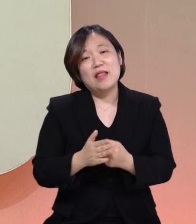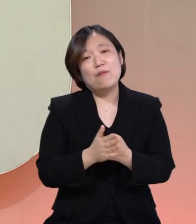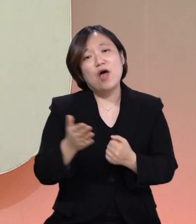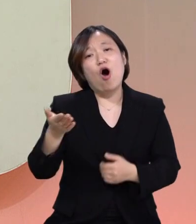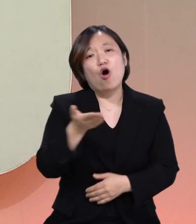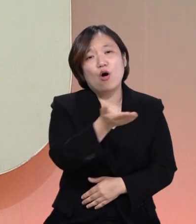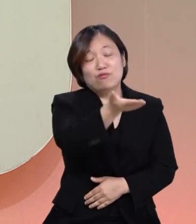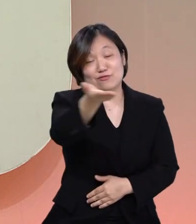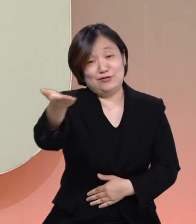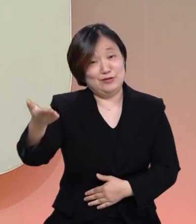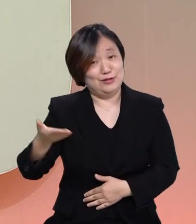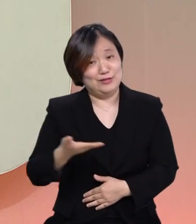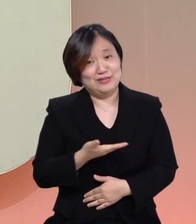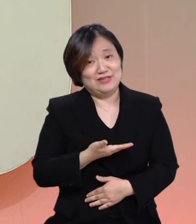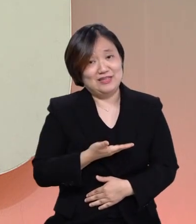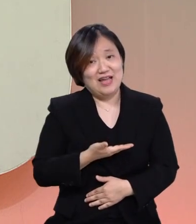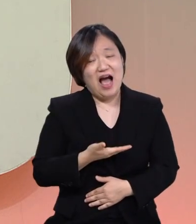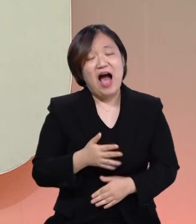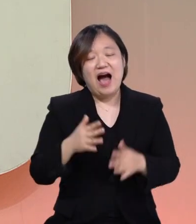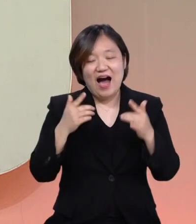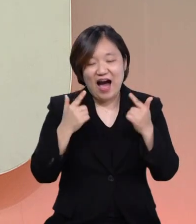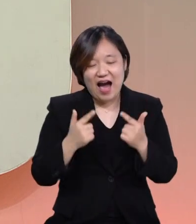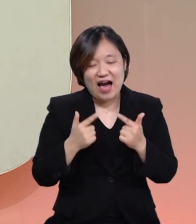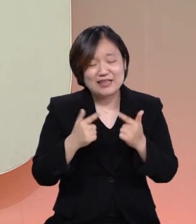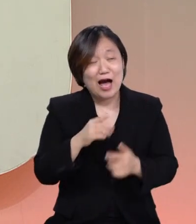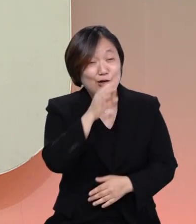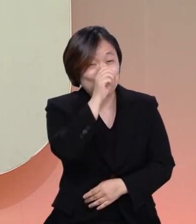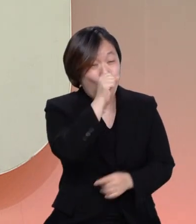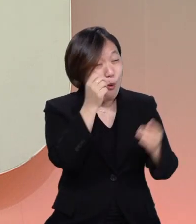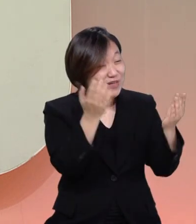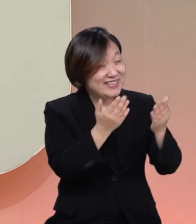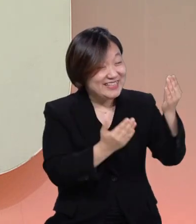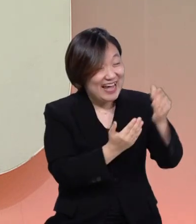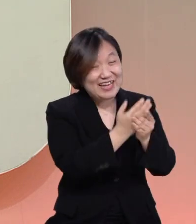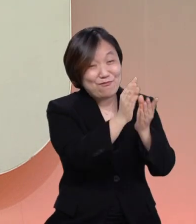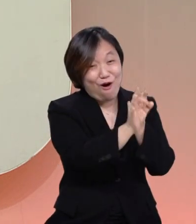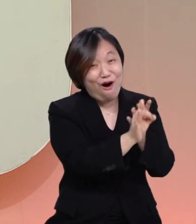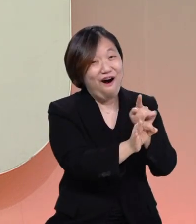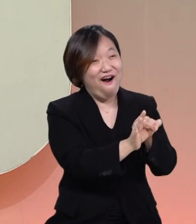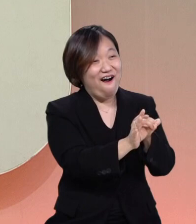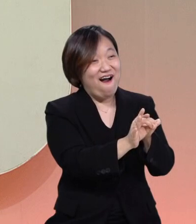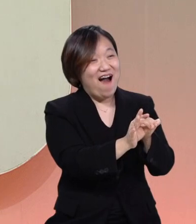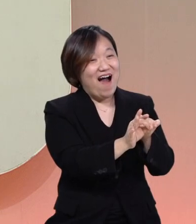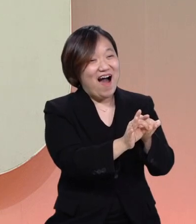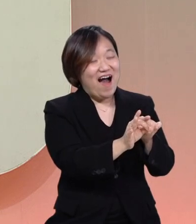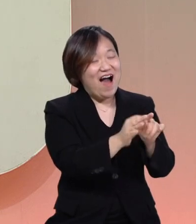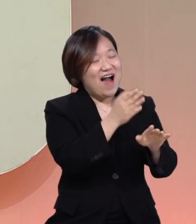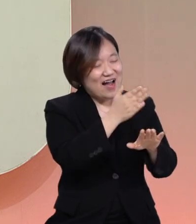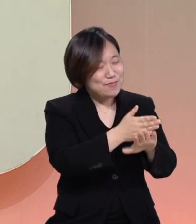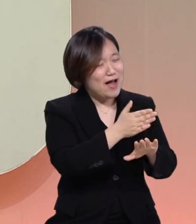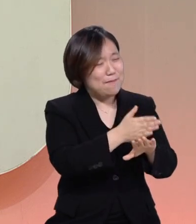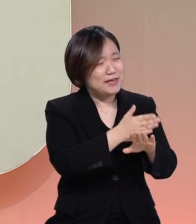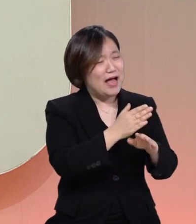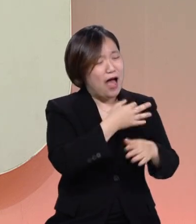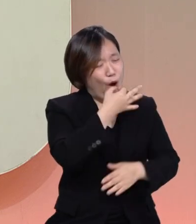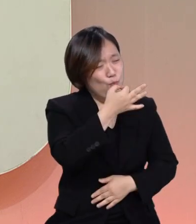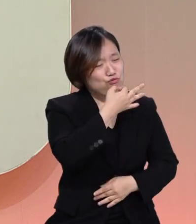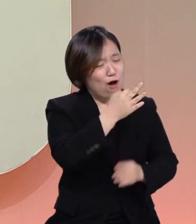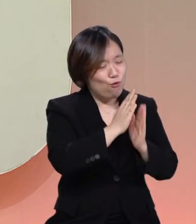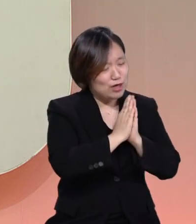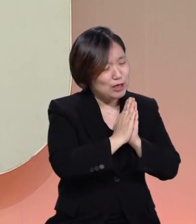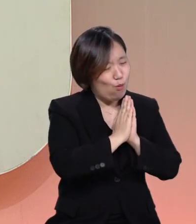불자님들도 항상 좋은 일이 생기면 좋은 일이 생기는 대로 늘 염불하고